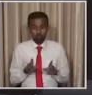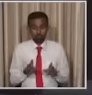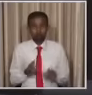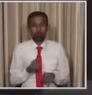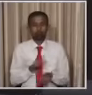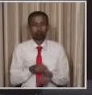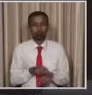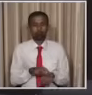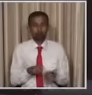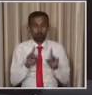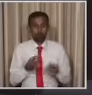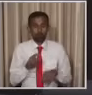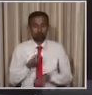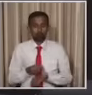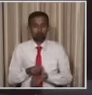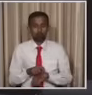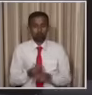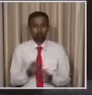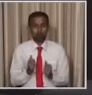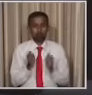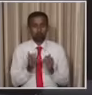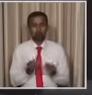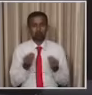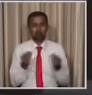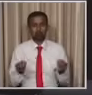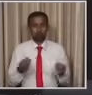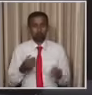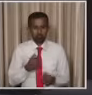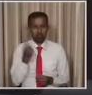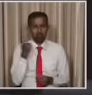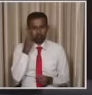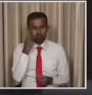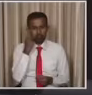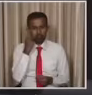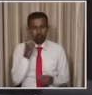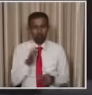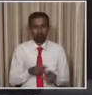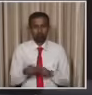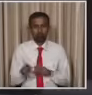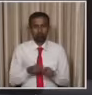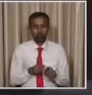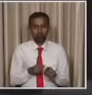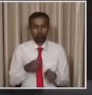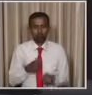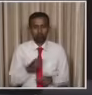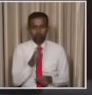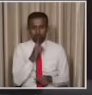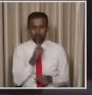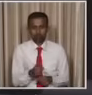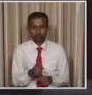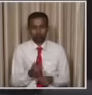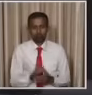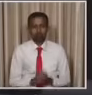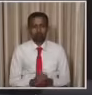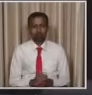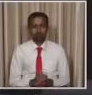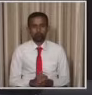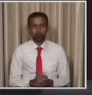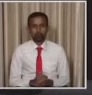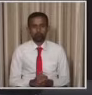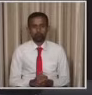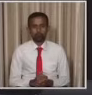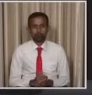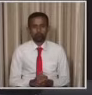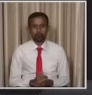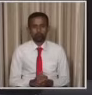විදිහට නිසි වේලාවට ඉෂ්ට සිද්ධ කිරීම කියලා මම කල්පනා කරනවා. ඒ වගේම මම විශ්වාස කරනවා මූලාසනාරූඪ මන්ත්‍රීතුමනි.